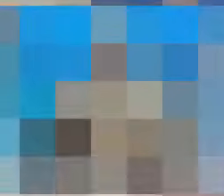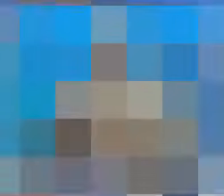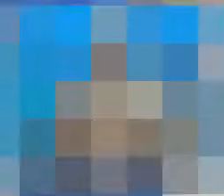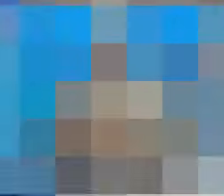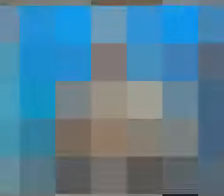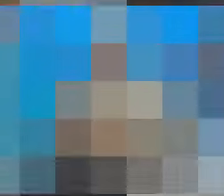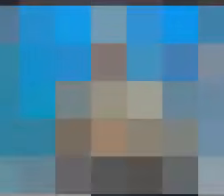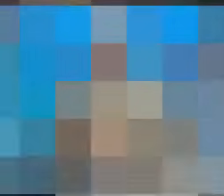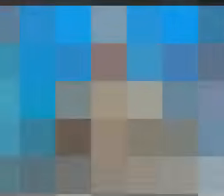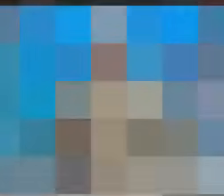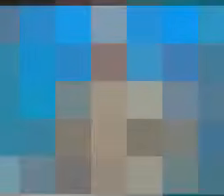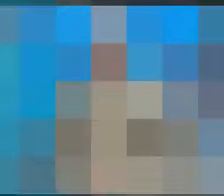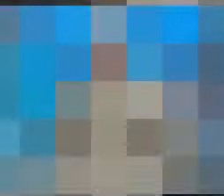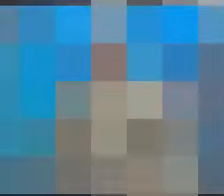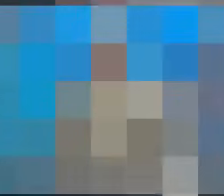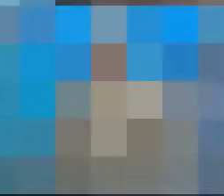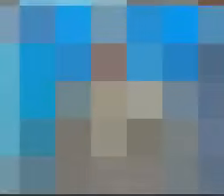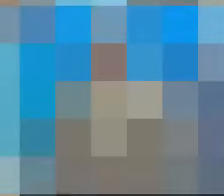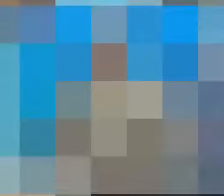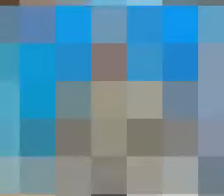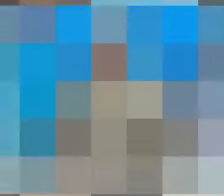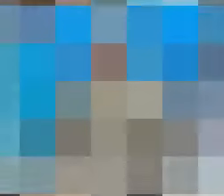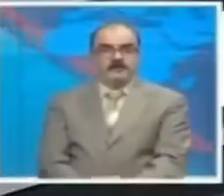عدد قواته في القطاع.